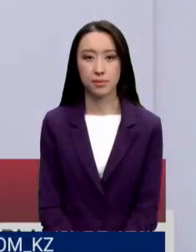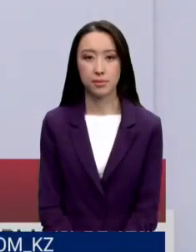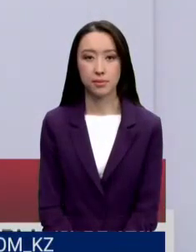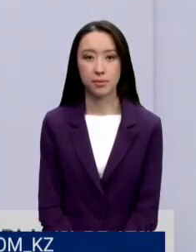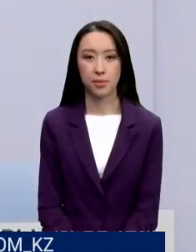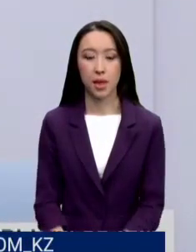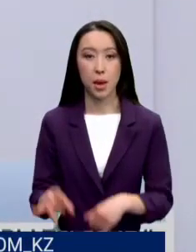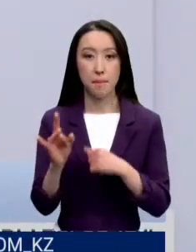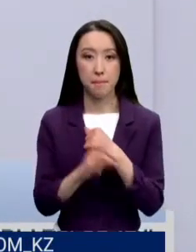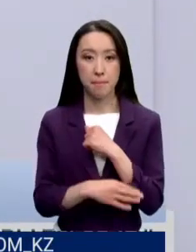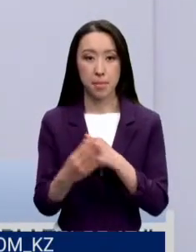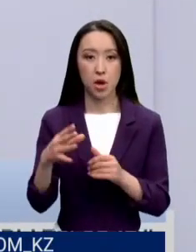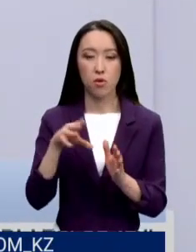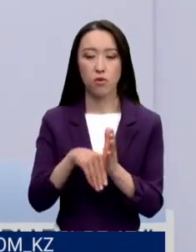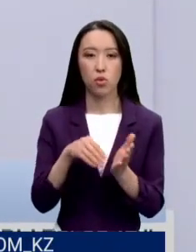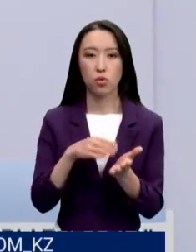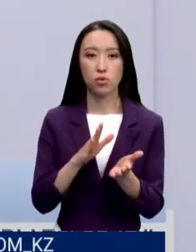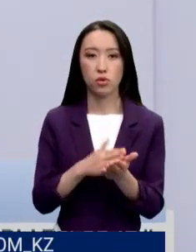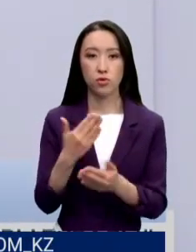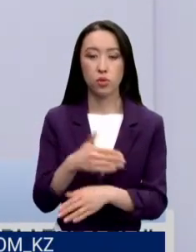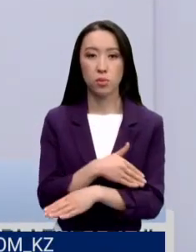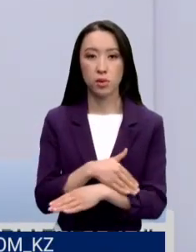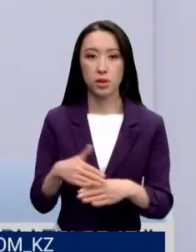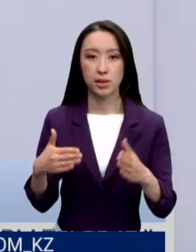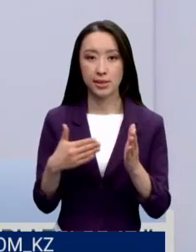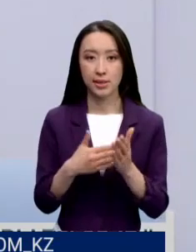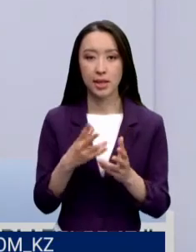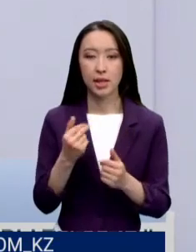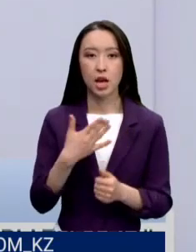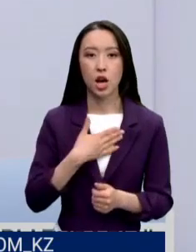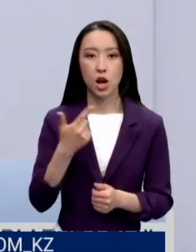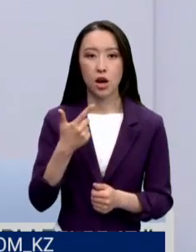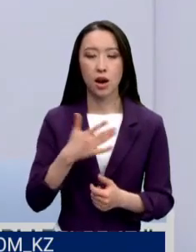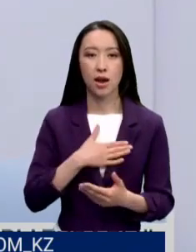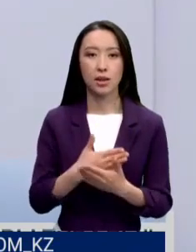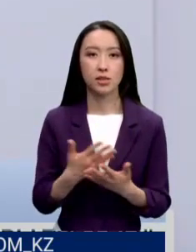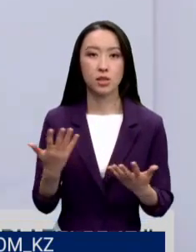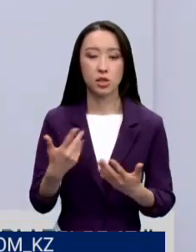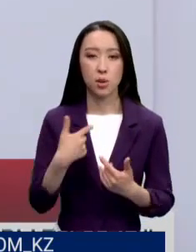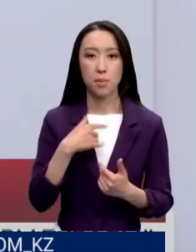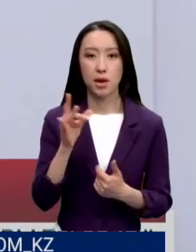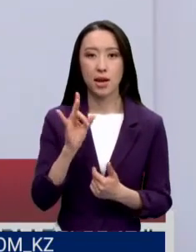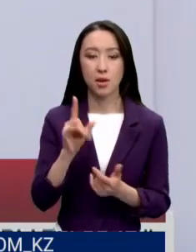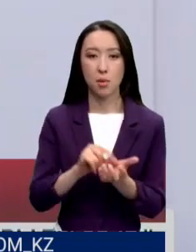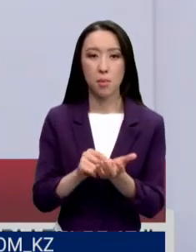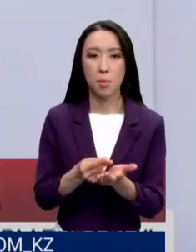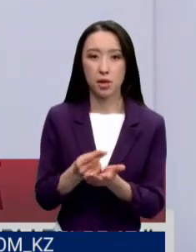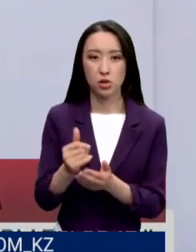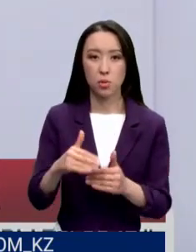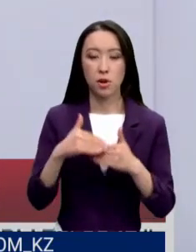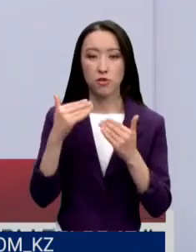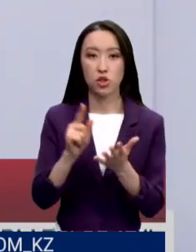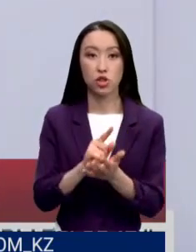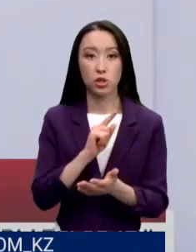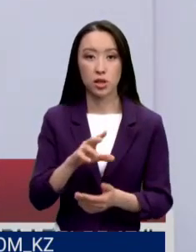Черта бедности утверждена в том пределе, что позволяет нашим гражданам активизироваться. Мы не должны повышать размер пособий и сажать людей дома.